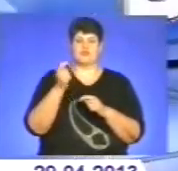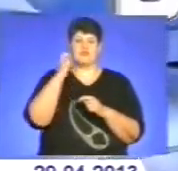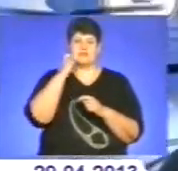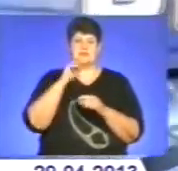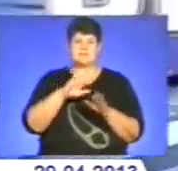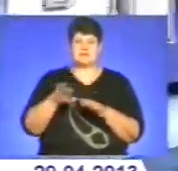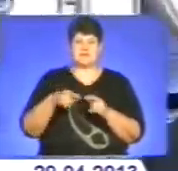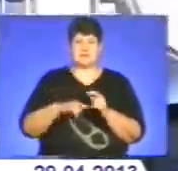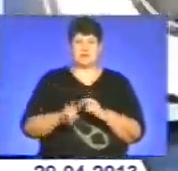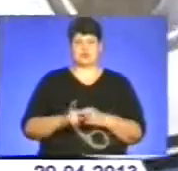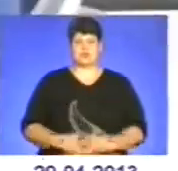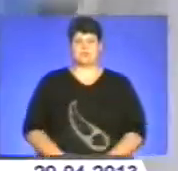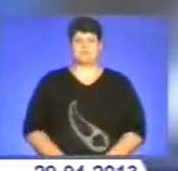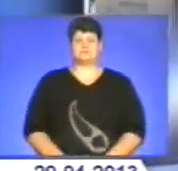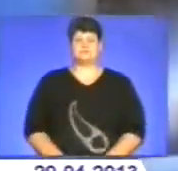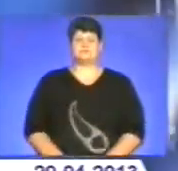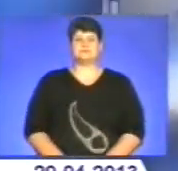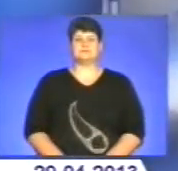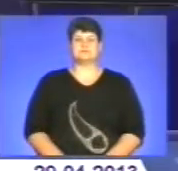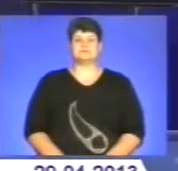народження.